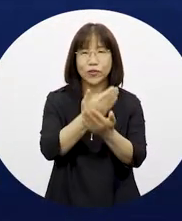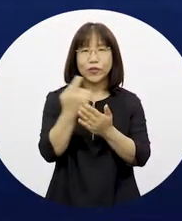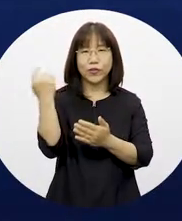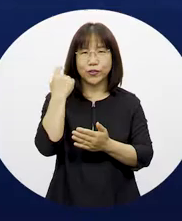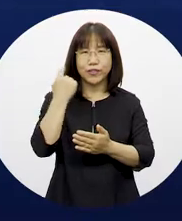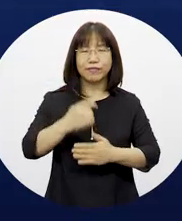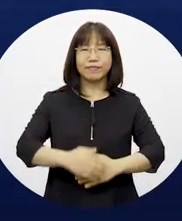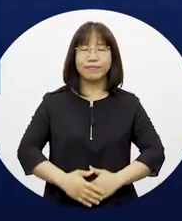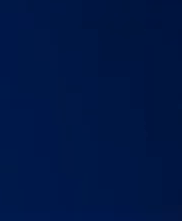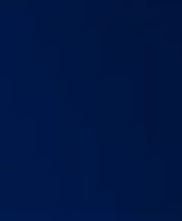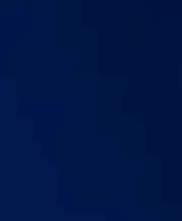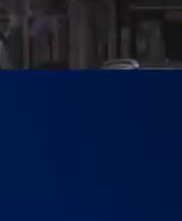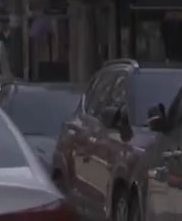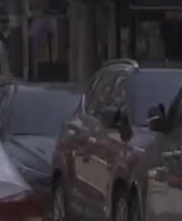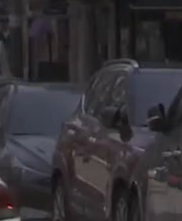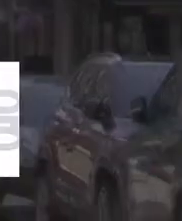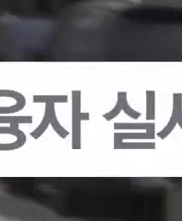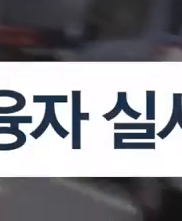소식입니다.